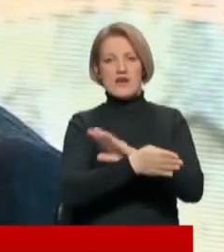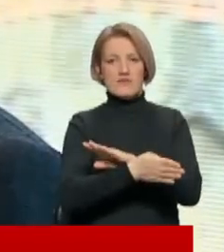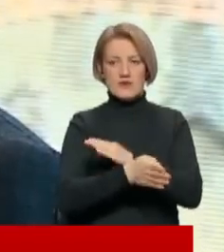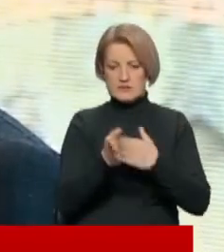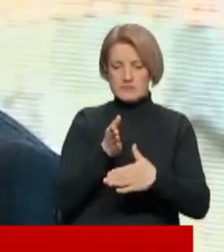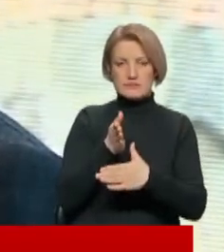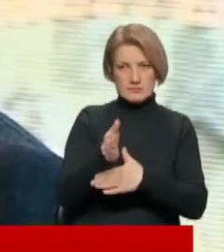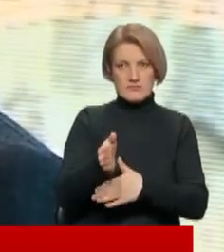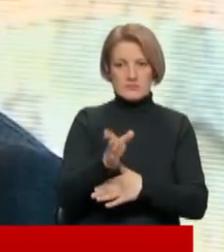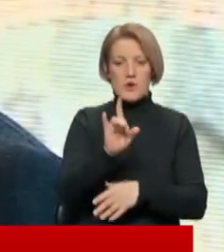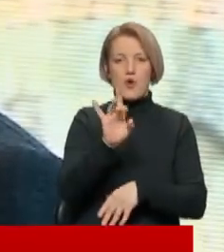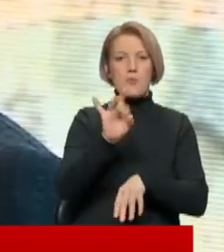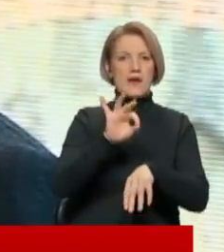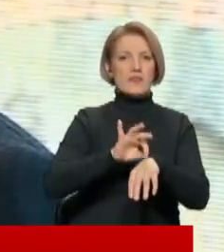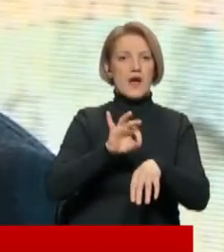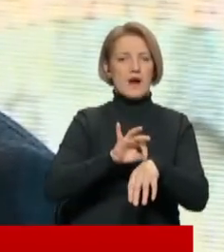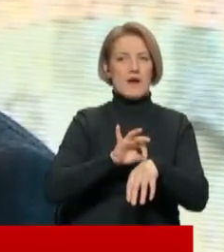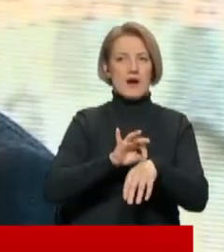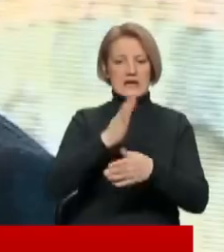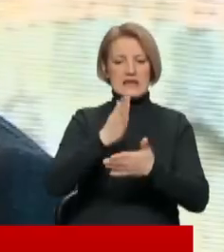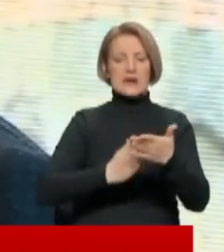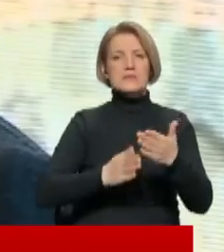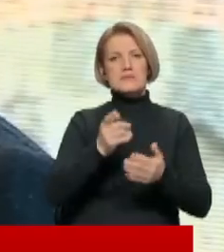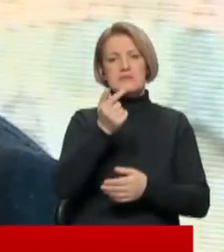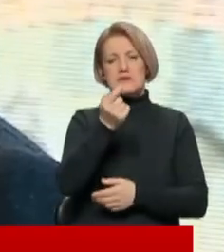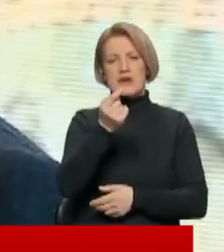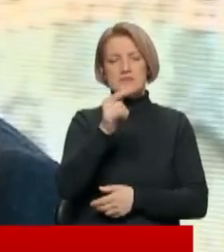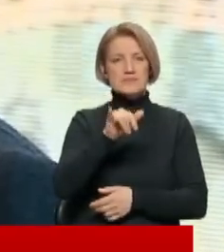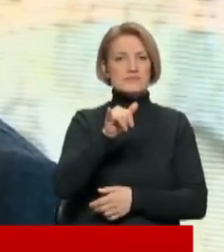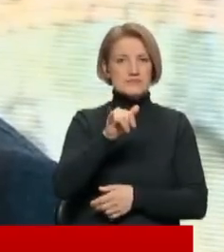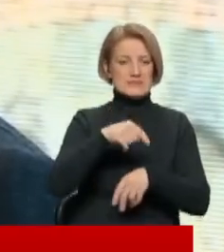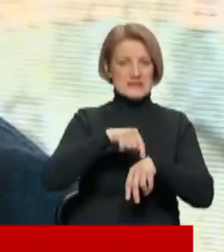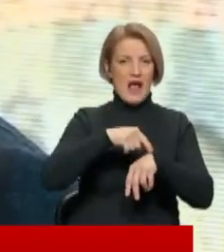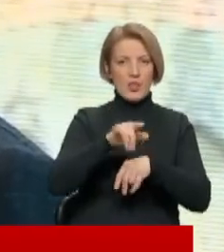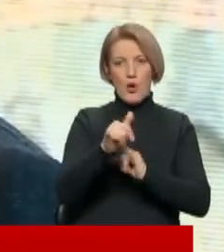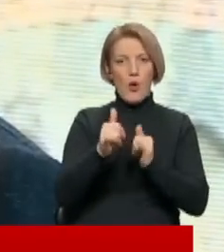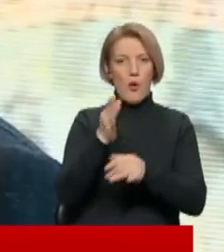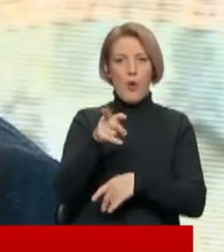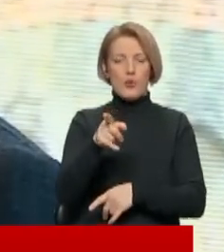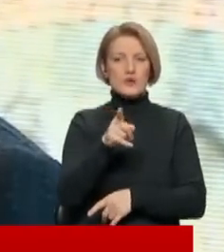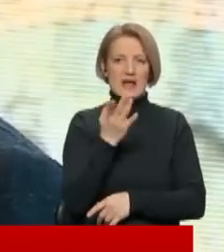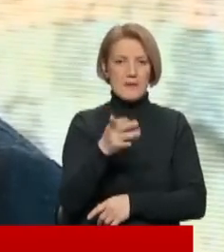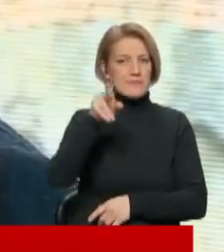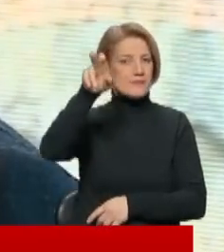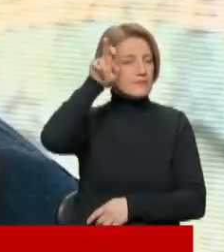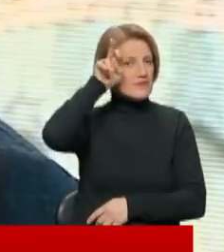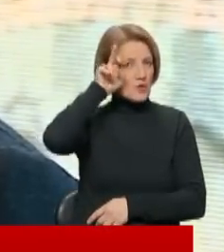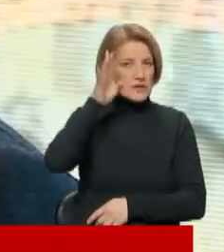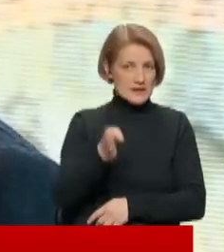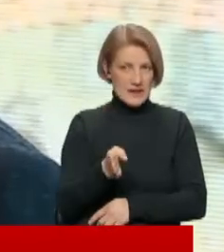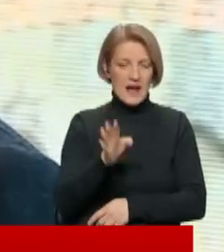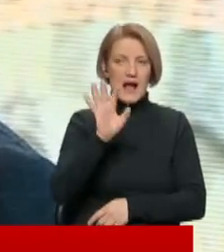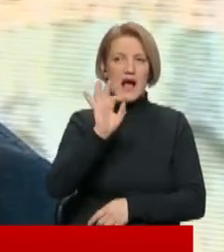ikinci yarıda 15 dakika yarım saat sokmak oğlunun Tabii hem psikolojisini